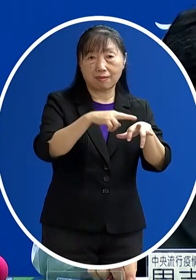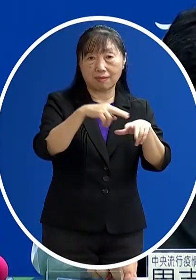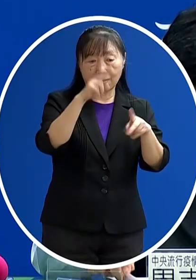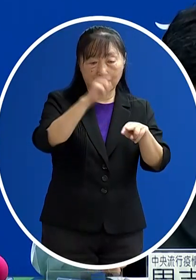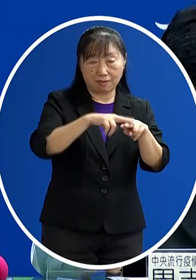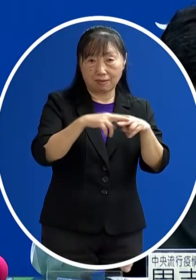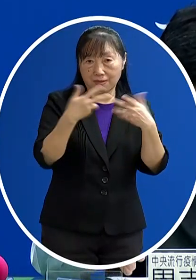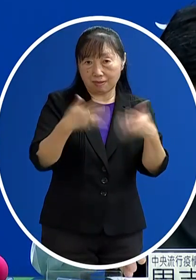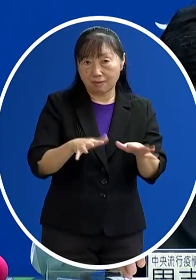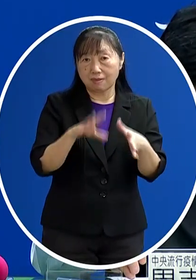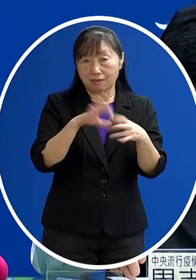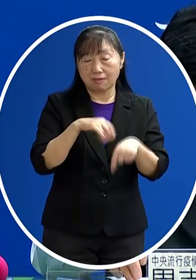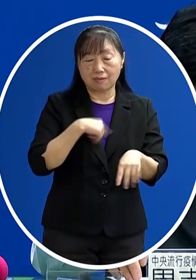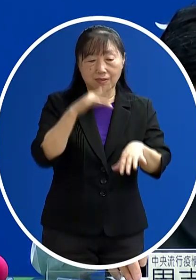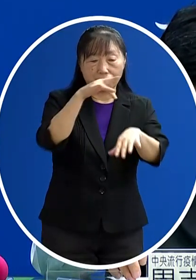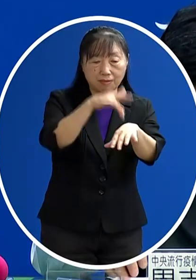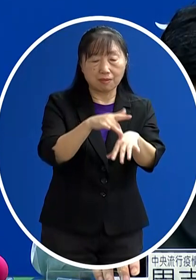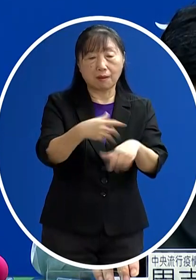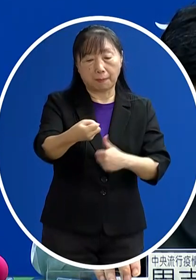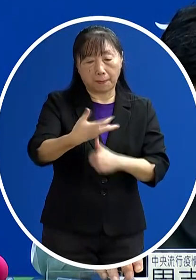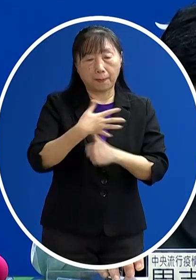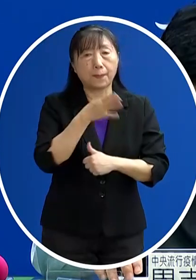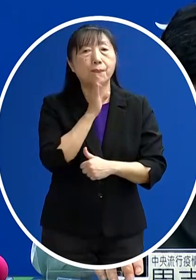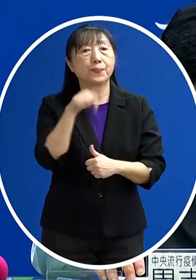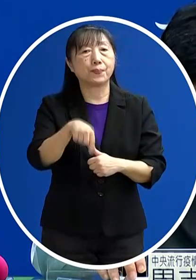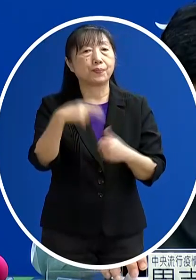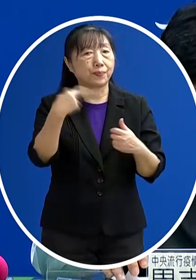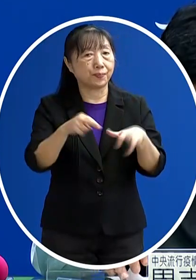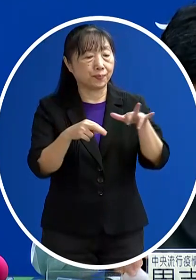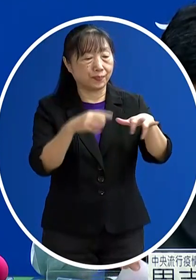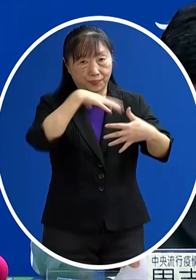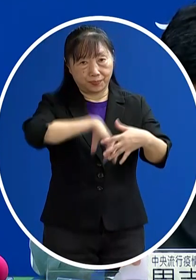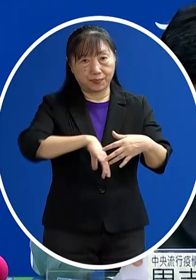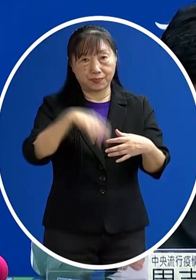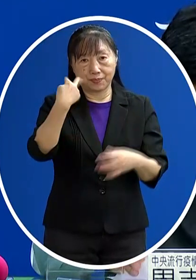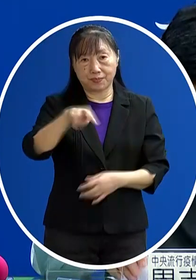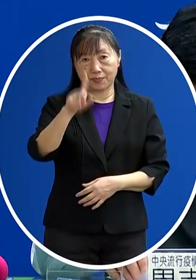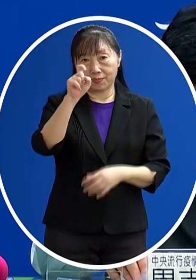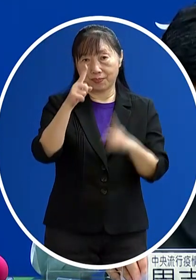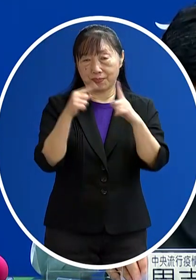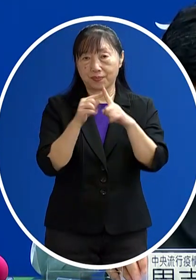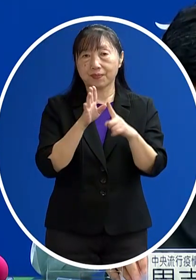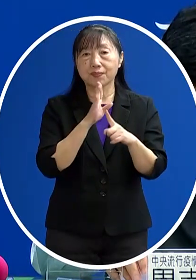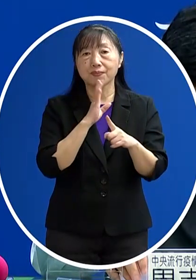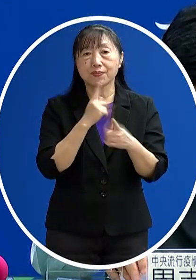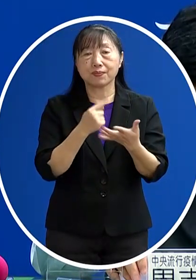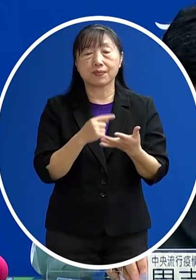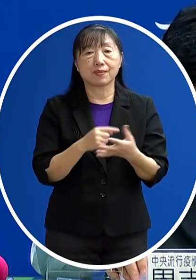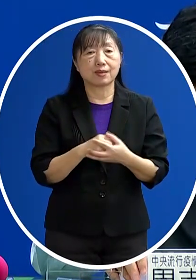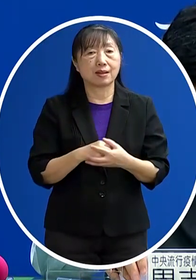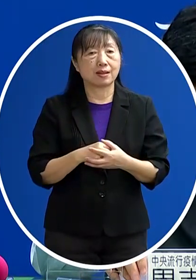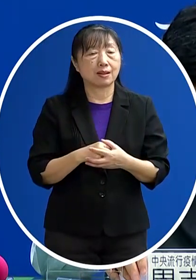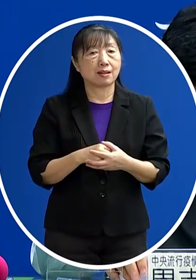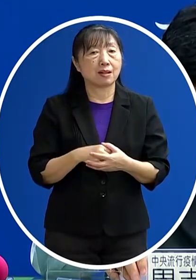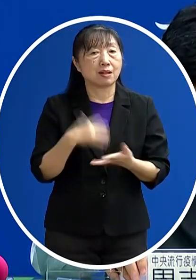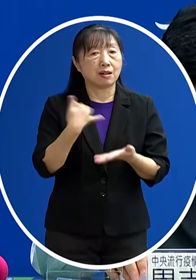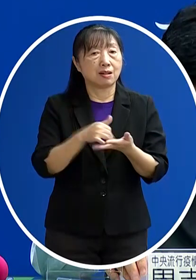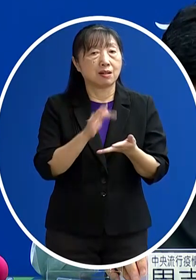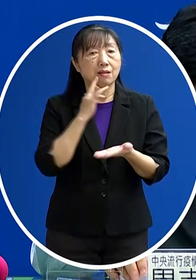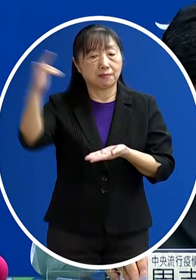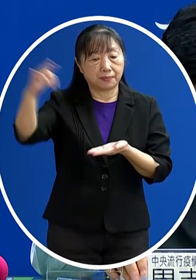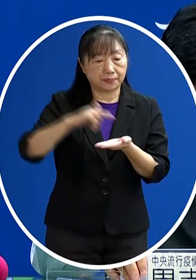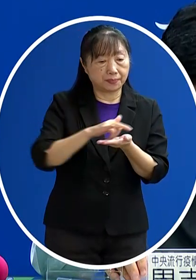這個相同的病毒 那另外就是這個搬機上 事實上還有另外11位是這個屬於入境對不起 是屬於過